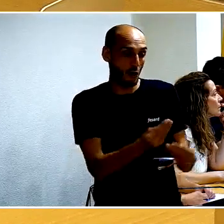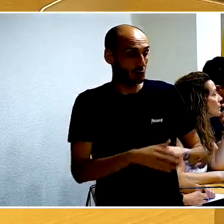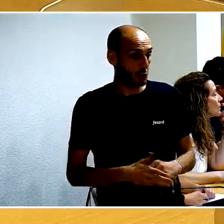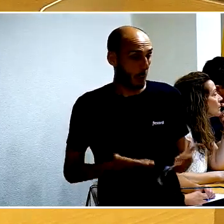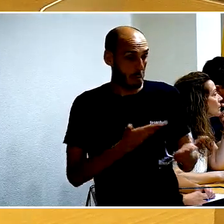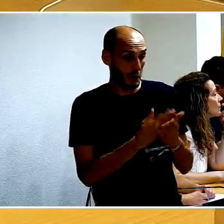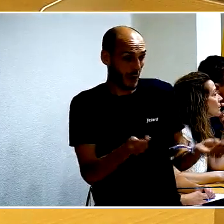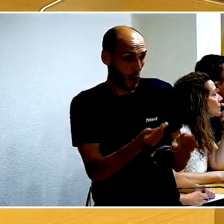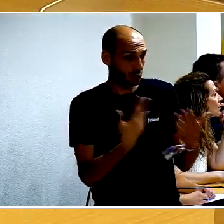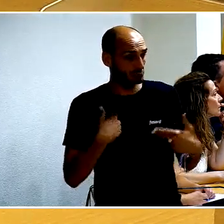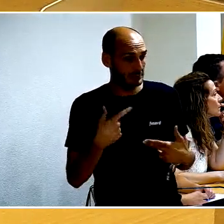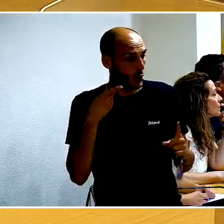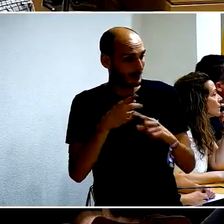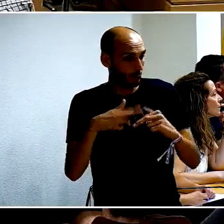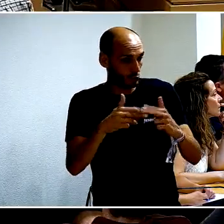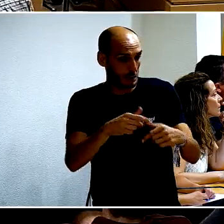constructivo, nada más.